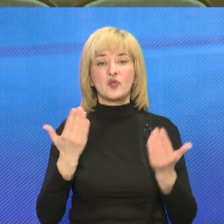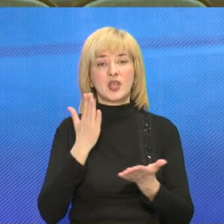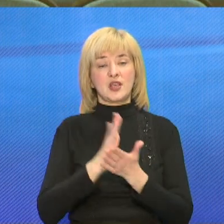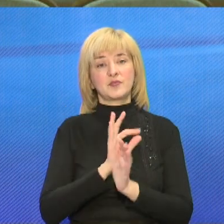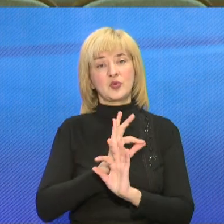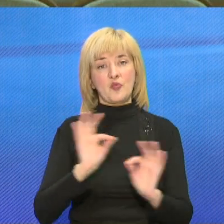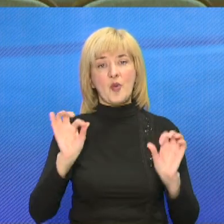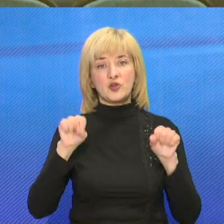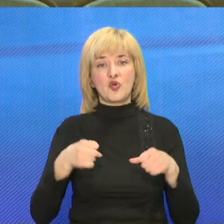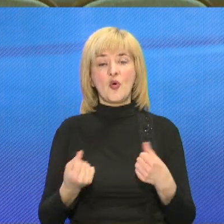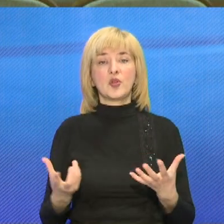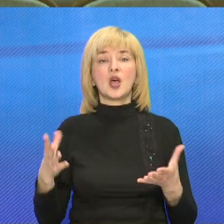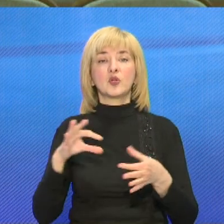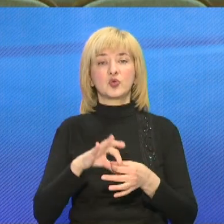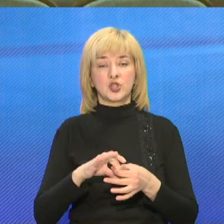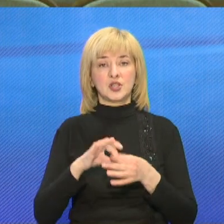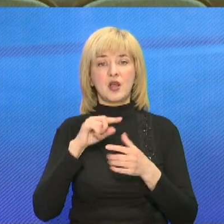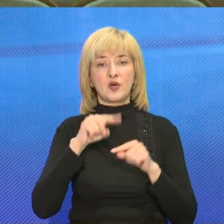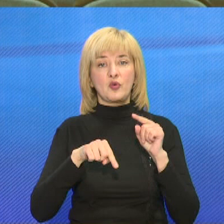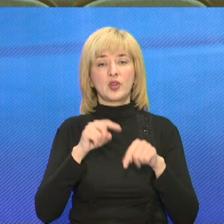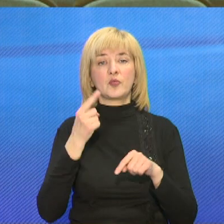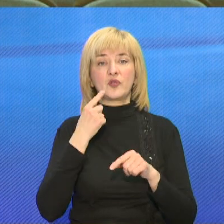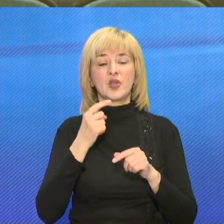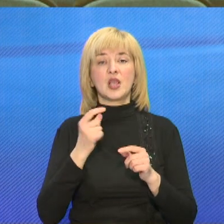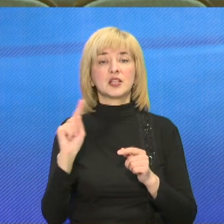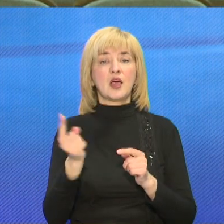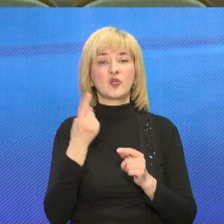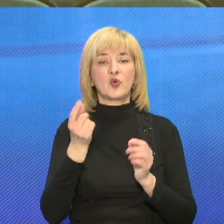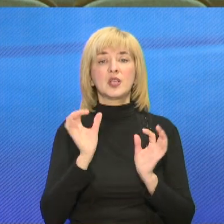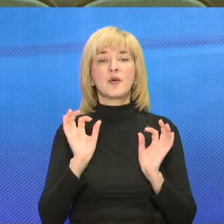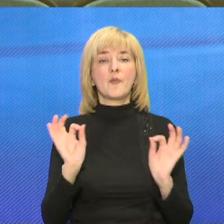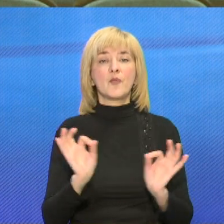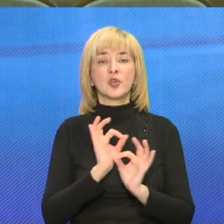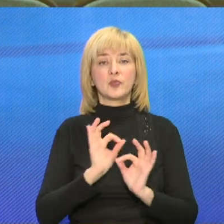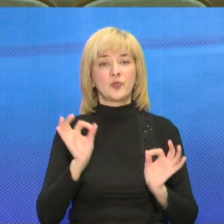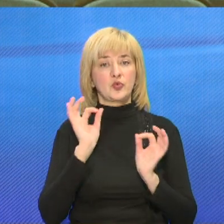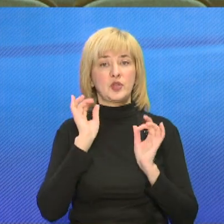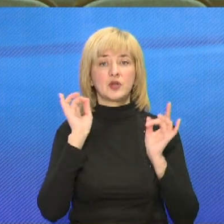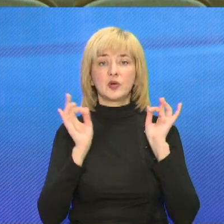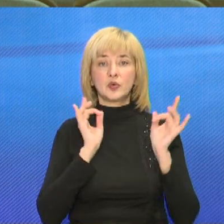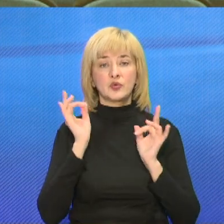долучиться до родного слова, до одной из напевных, милогучных, пригожих и ласкавых мов у